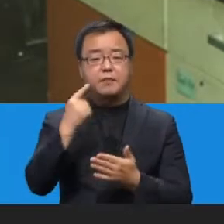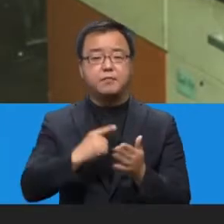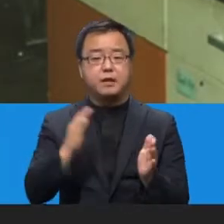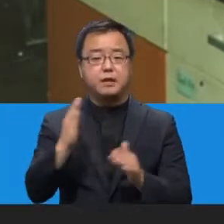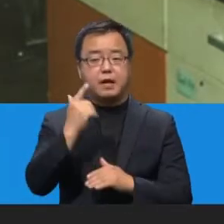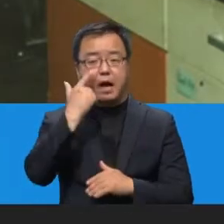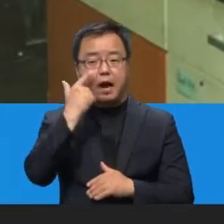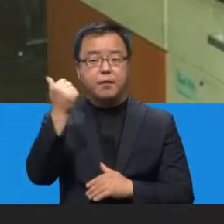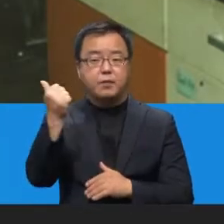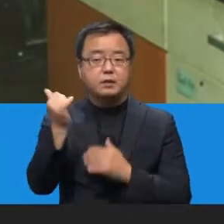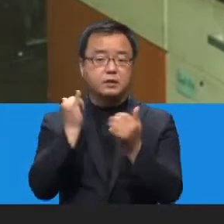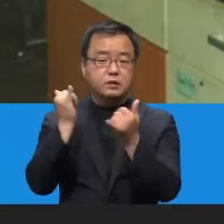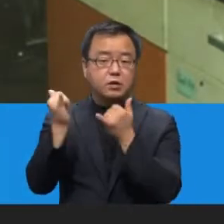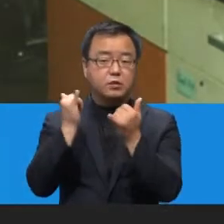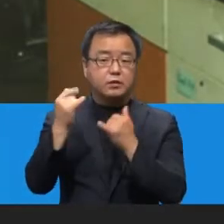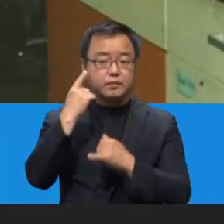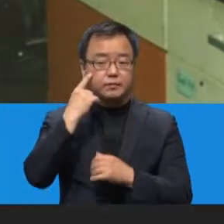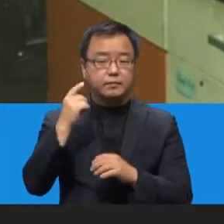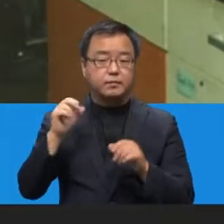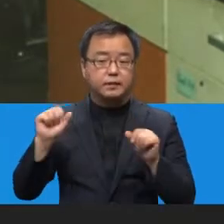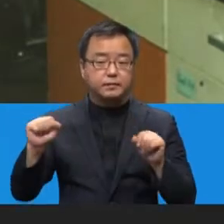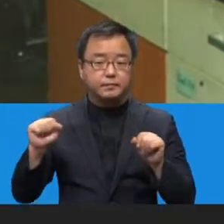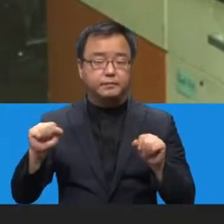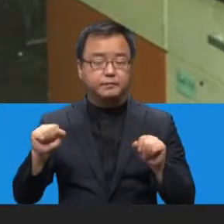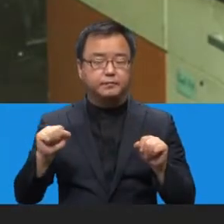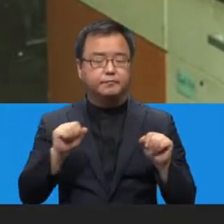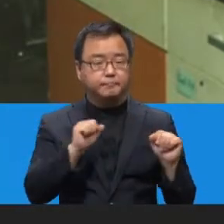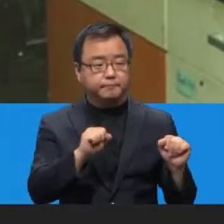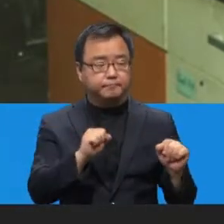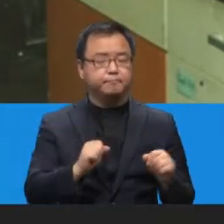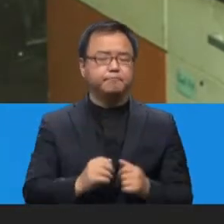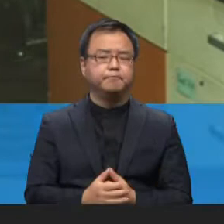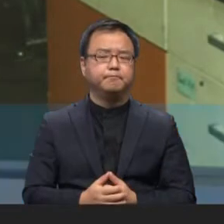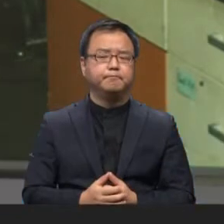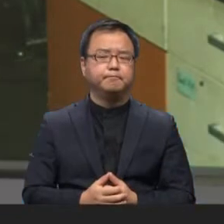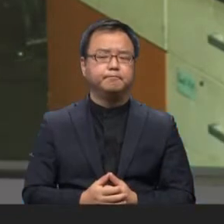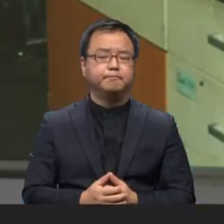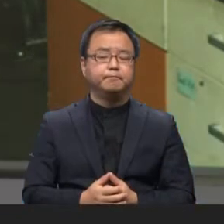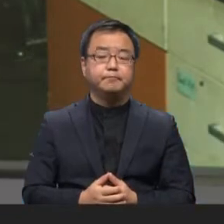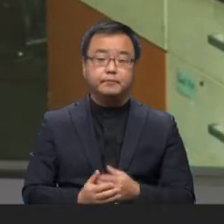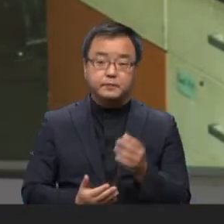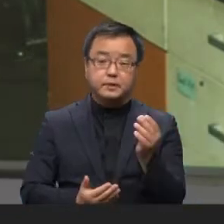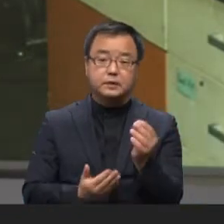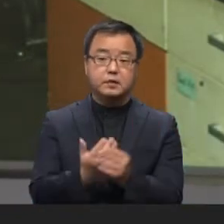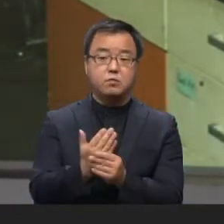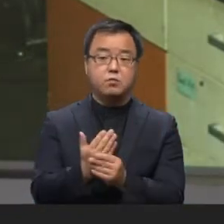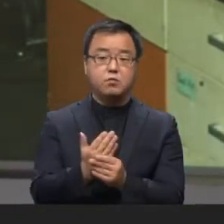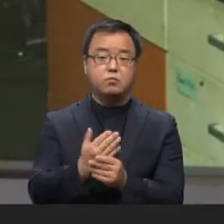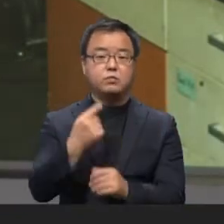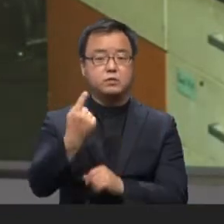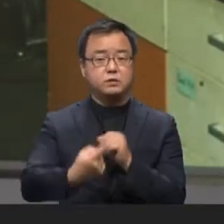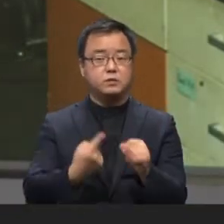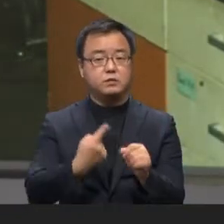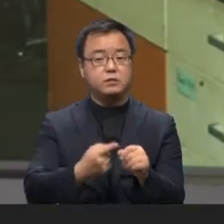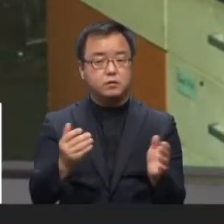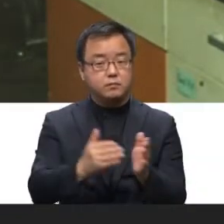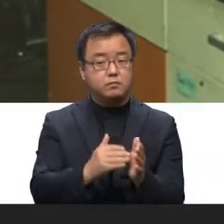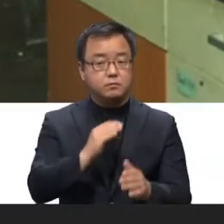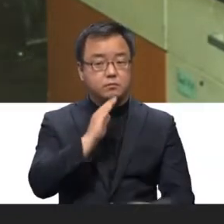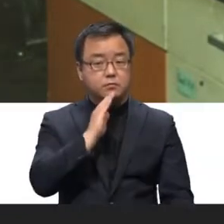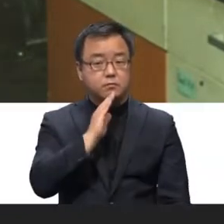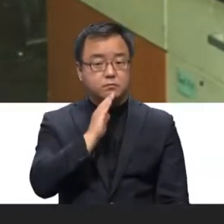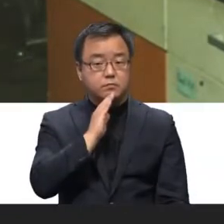전화로 연결돼 있습니다. 아버님 안녕하십니까? 안녕하세요. 예. 사고가 발생한 지 1년이 다 돼갑니다.